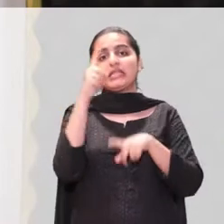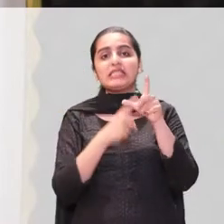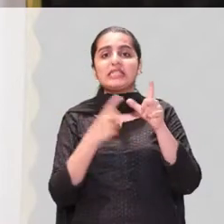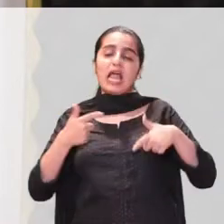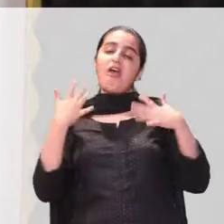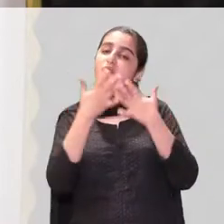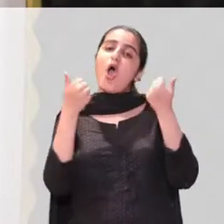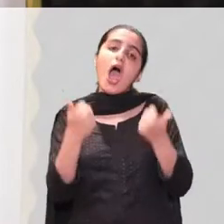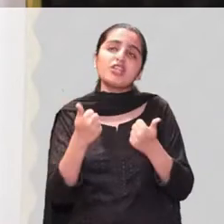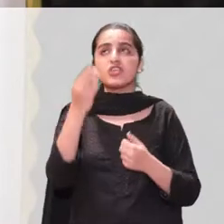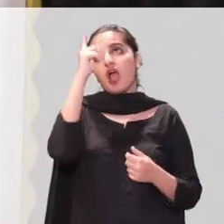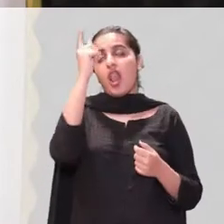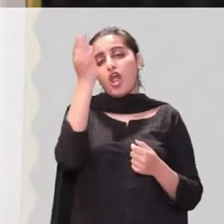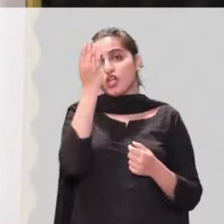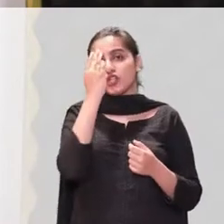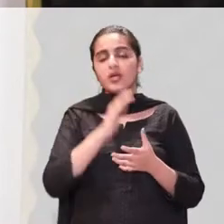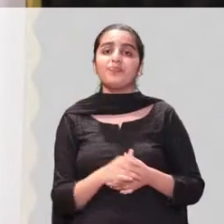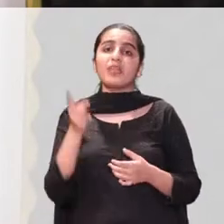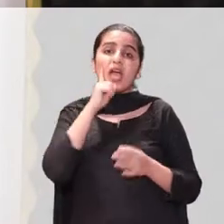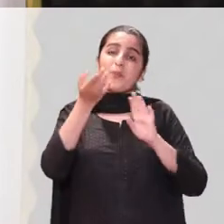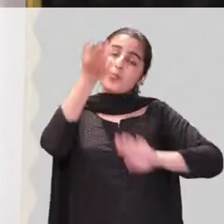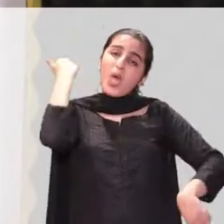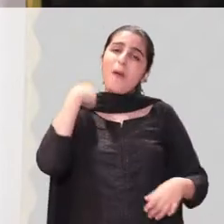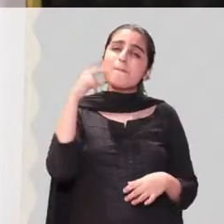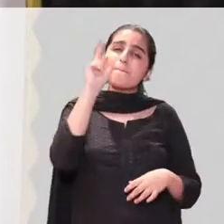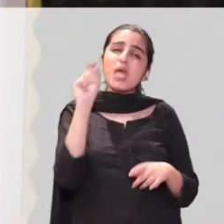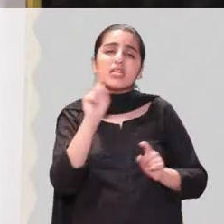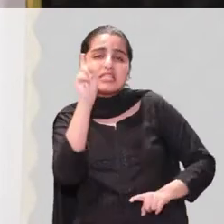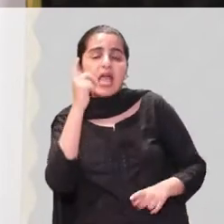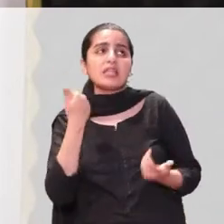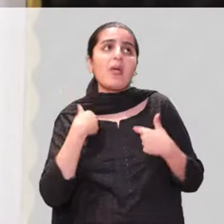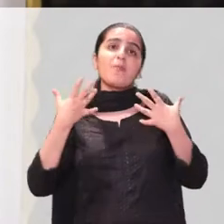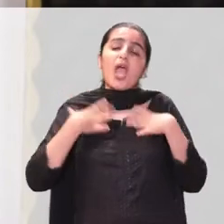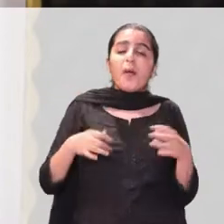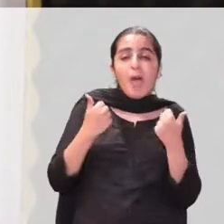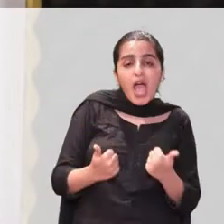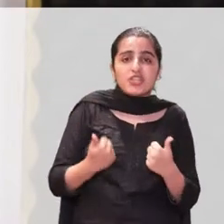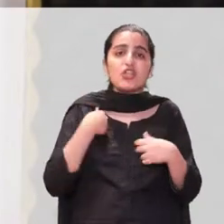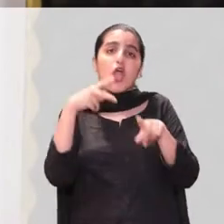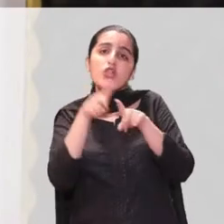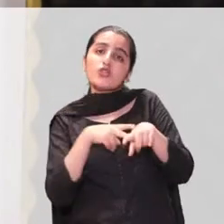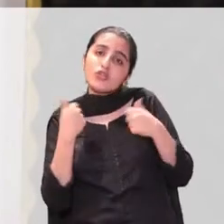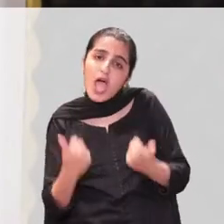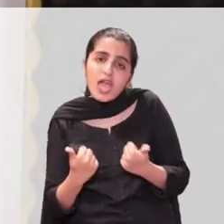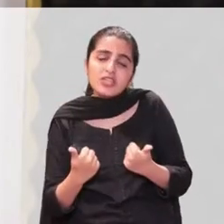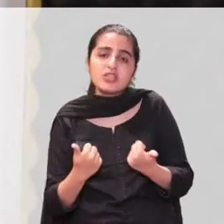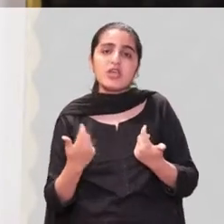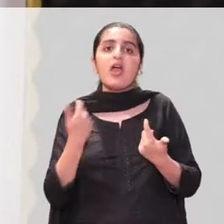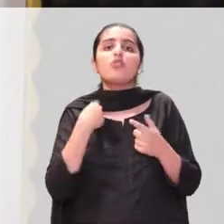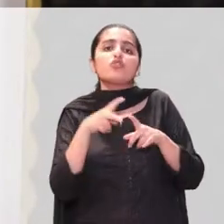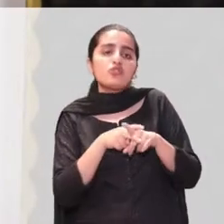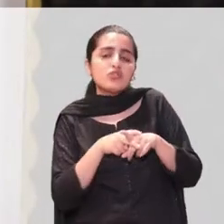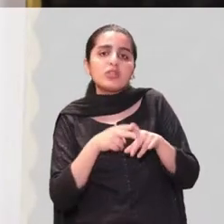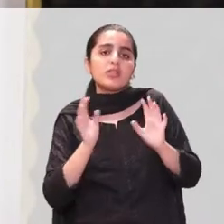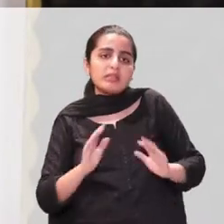करें मैंने तीसरा ज़िंदगी की बड़ी अच्छी खुश्बू आ रही है लेकिन जब मैं उसे इसमें थी इसमें ट्वेंटी-20 में तो मेरे भी शौक यह थे अच्छे कपड़े जूते जूते तो मैं